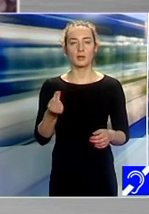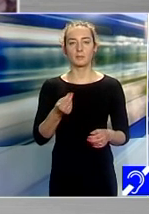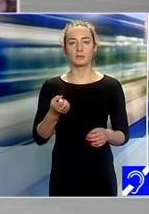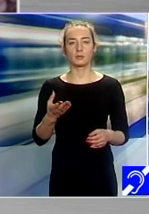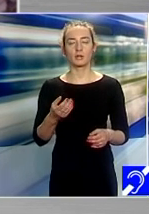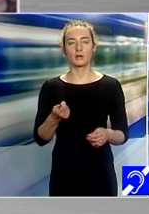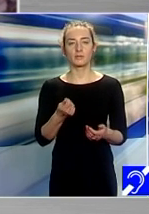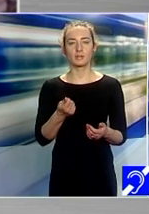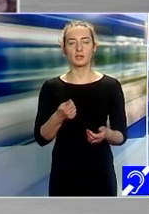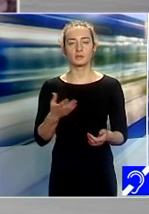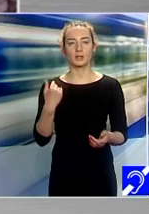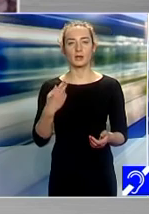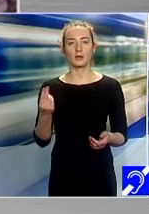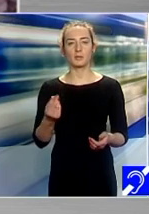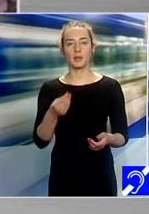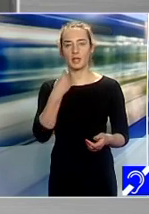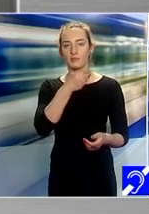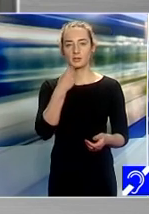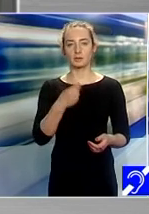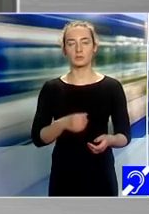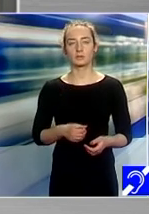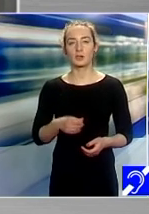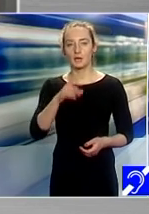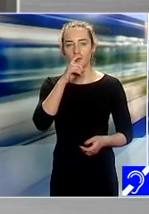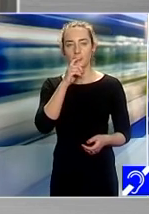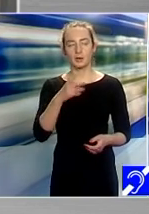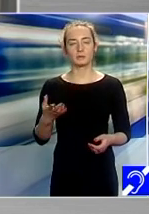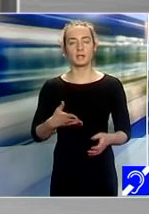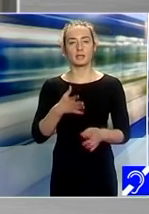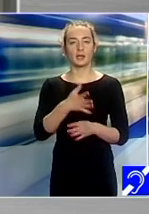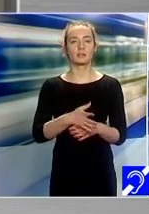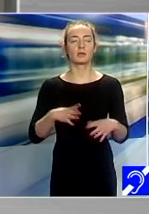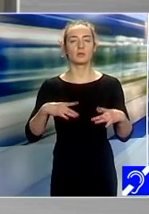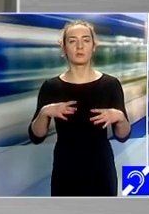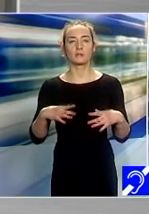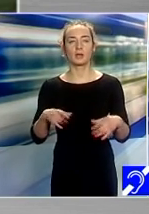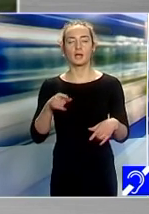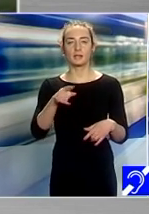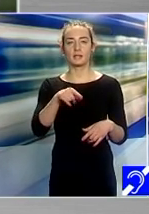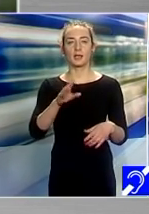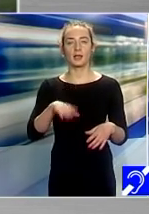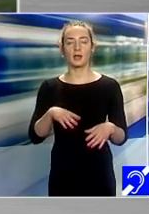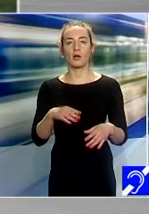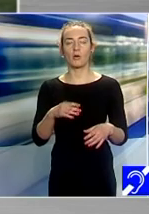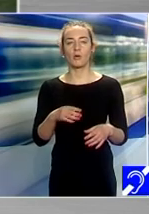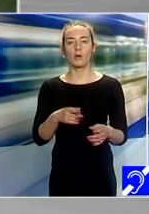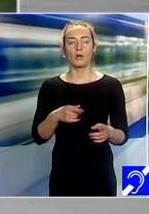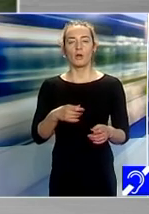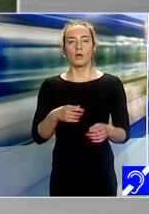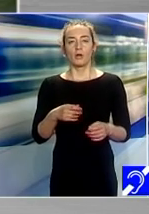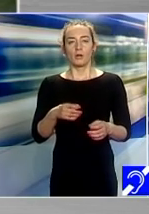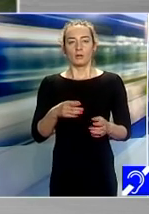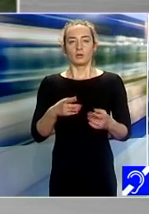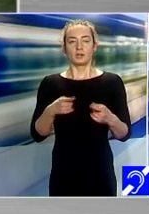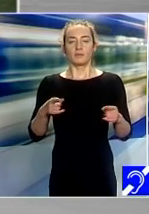vedere financiar era mai avantajos. Bărbații care intră în concediu paternal spun că au motive clare. Ori soția nu vrea să întrerupă cariera,